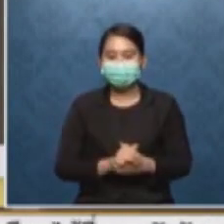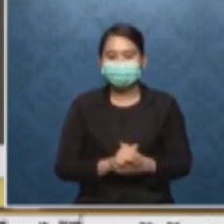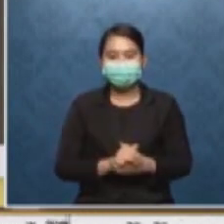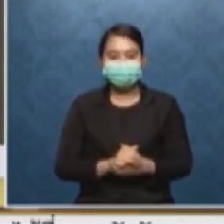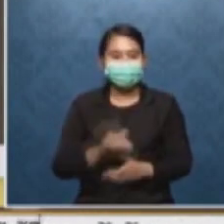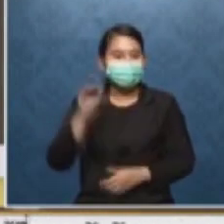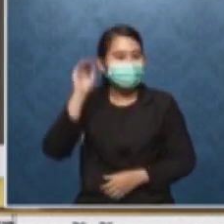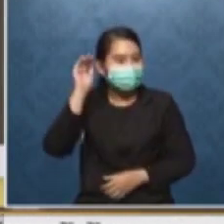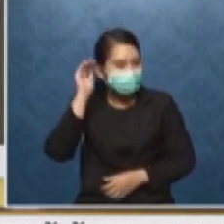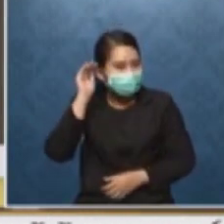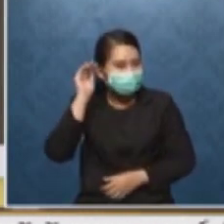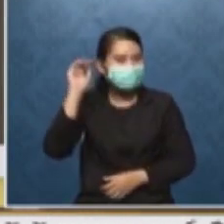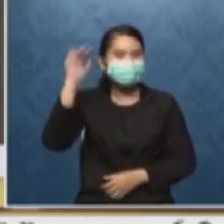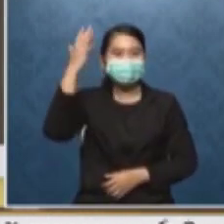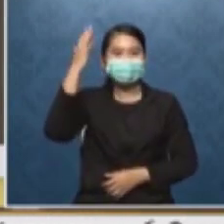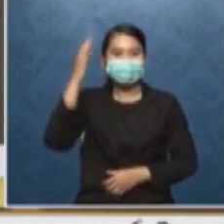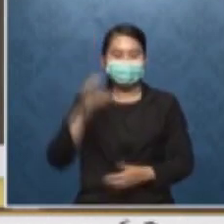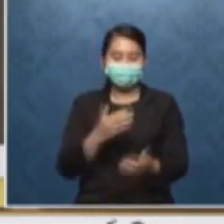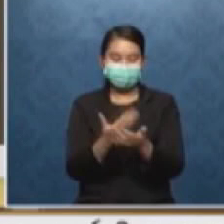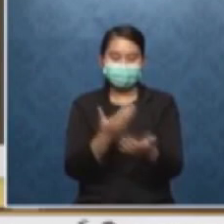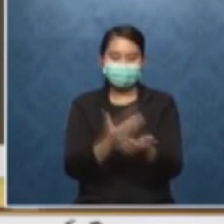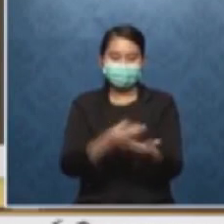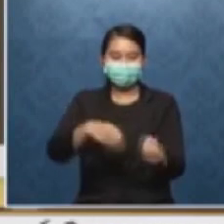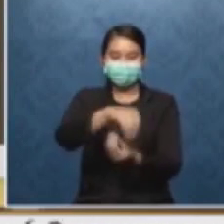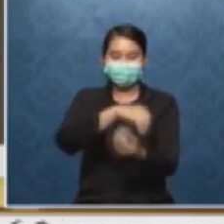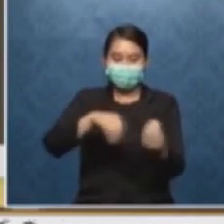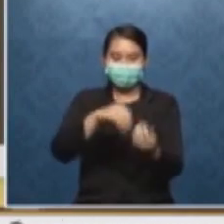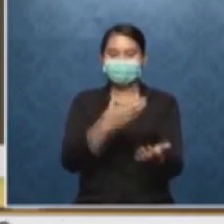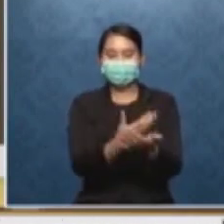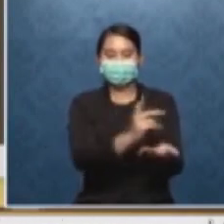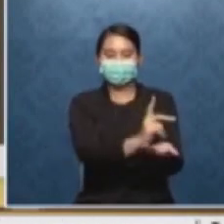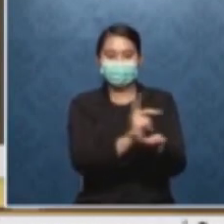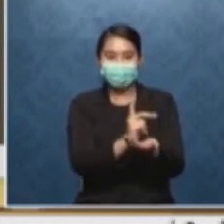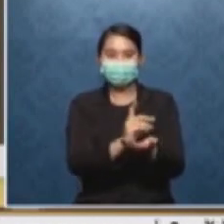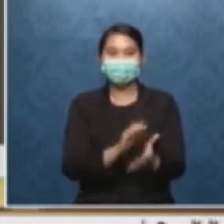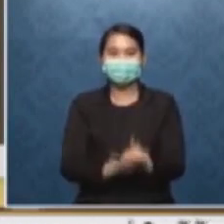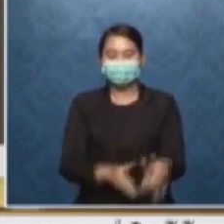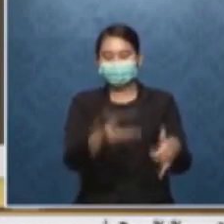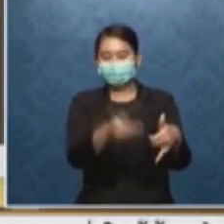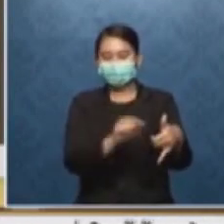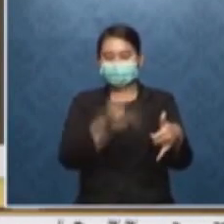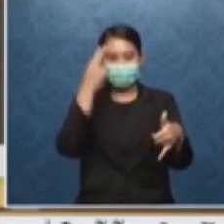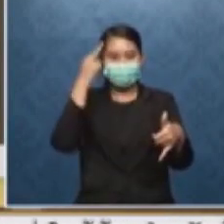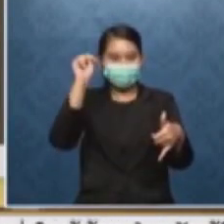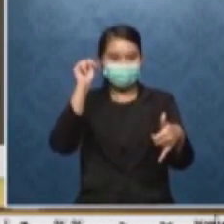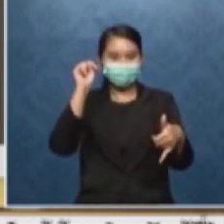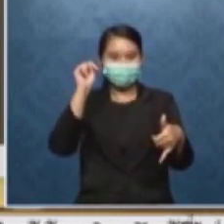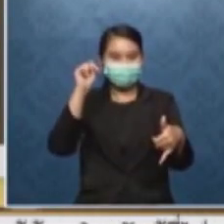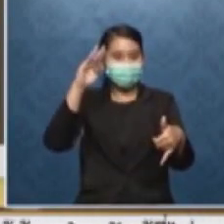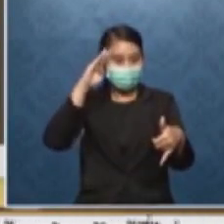วางใจความน่าเชื่อใจของคนใช้เงินและขนกู้เงินนั่นคือพลเอกประยุทธ์จันทร์โอชา